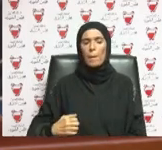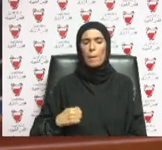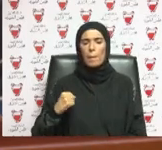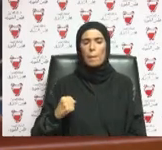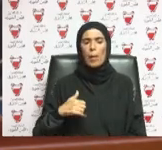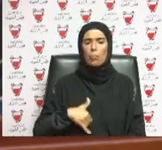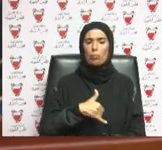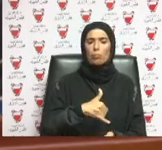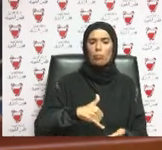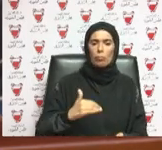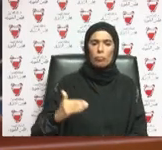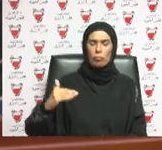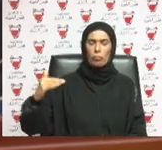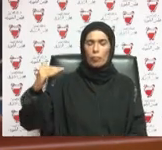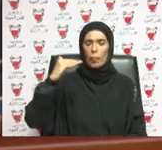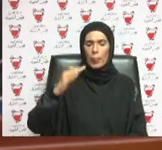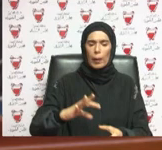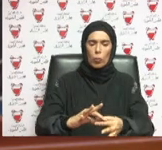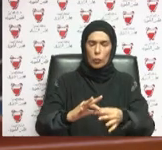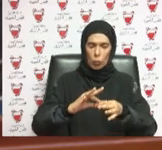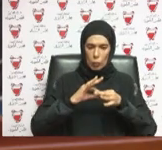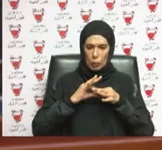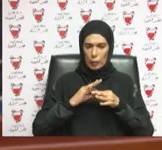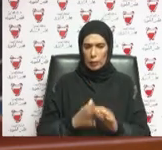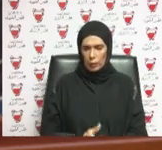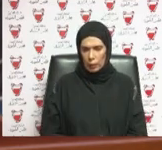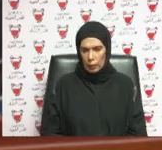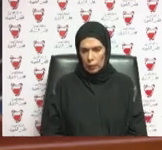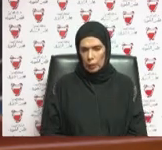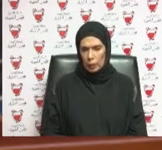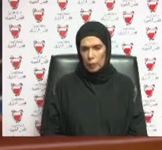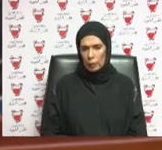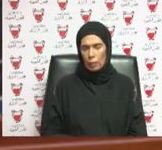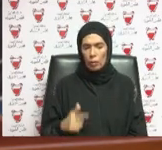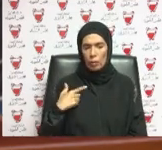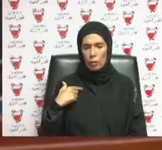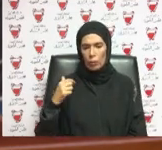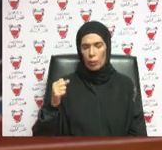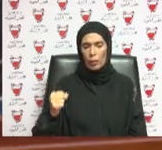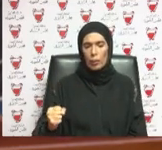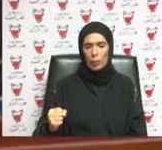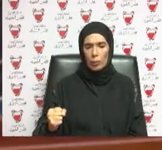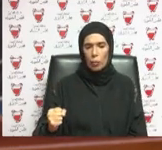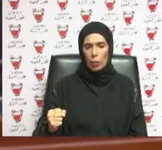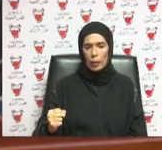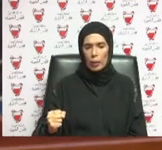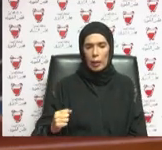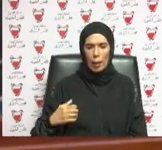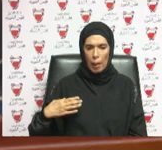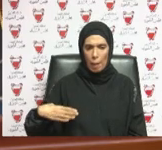المراكز المتقدمة التي أوصلها لنا. وكل ثقة سيد الرئيس في صاحب السمو